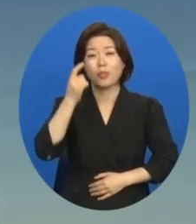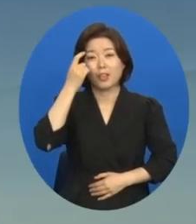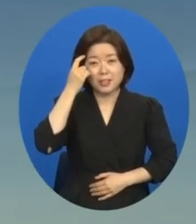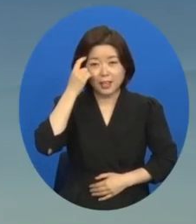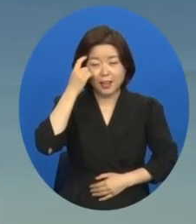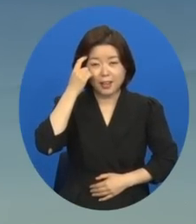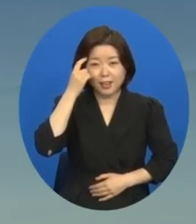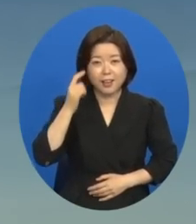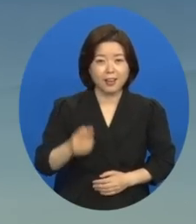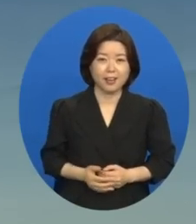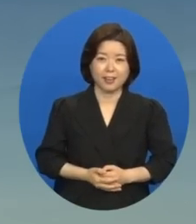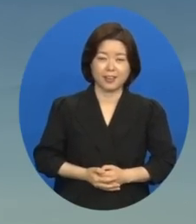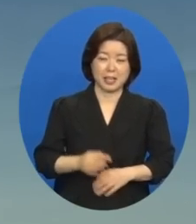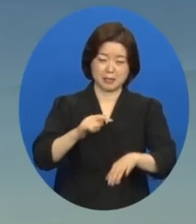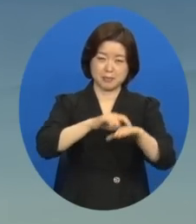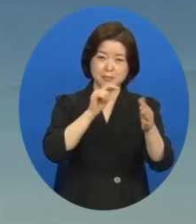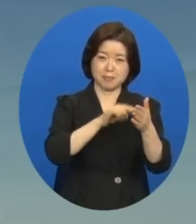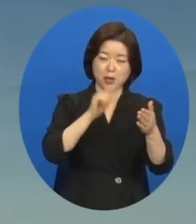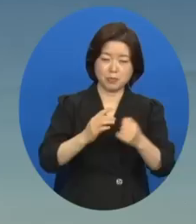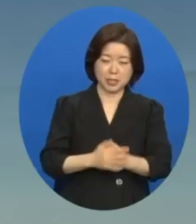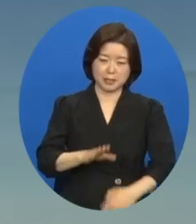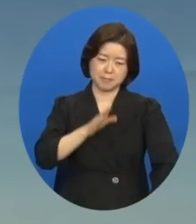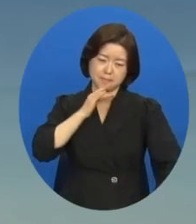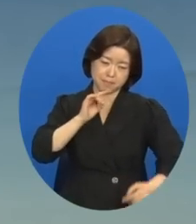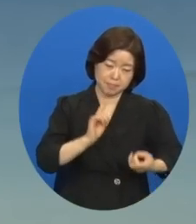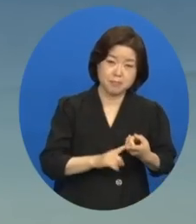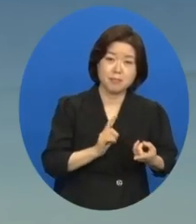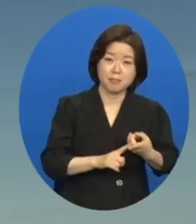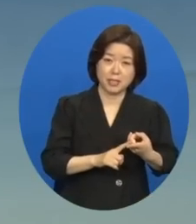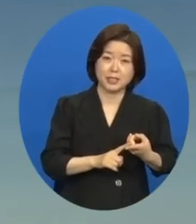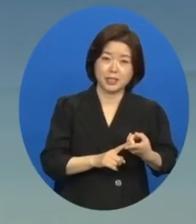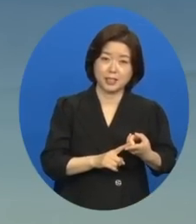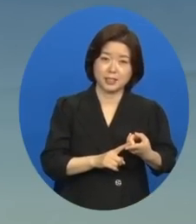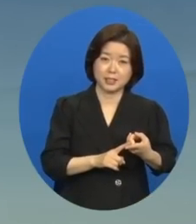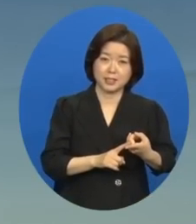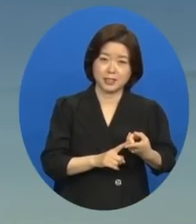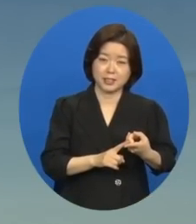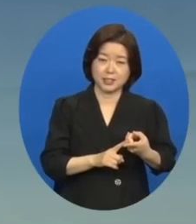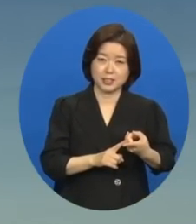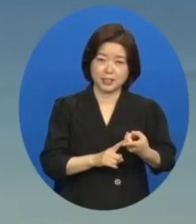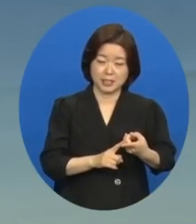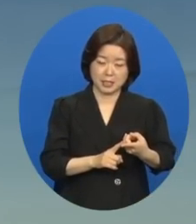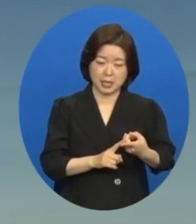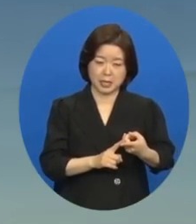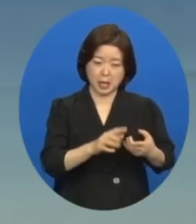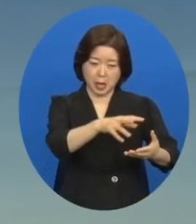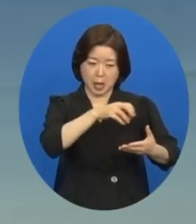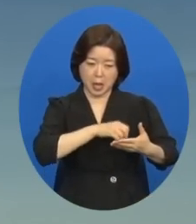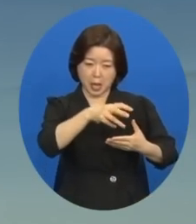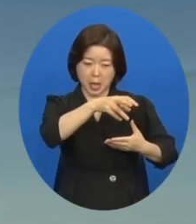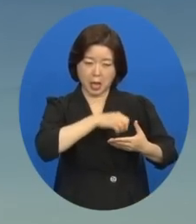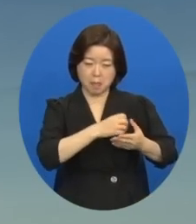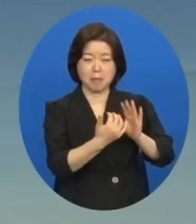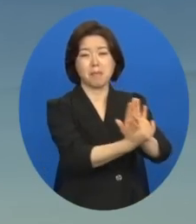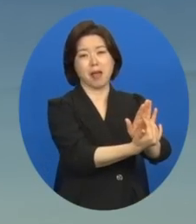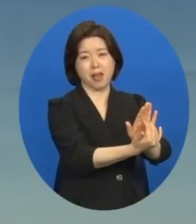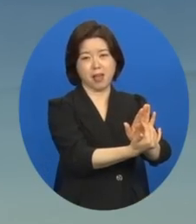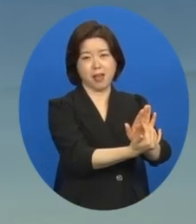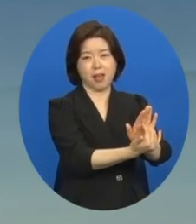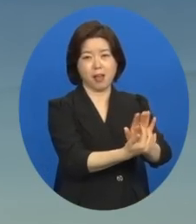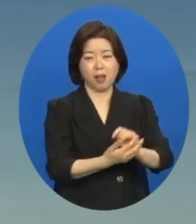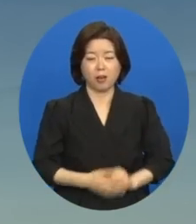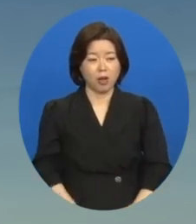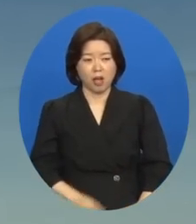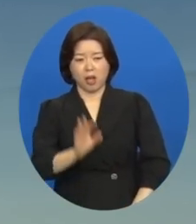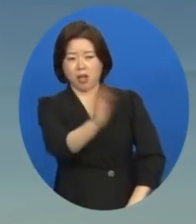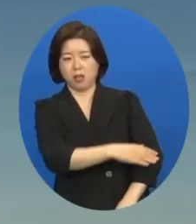생각하냐면 마음에 마땅히 이렇게 치우면 안 되는 것들이 못 들어오게 하는 것. 어이,